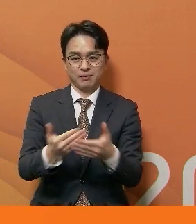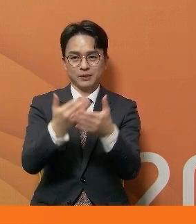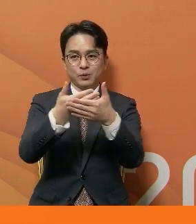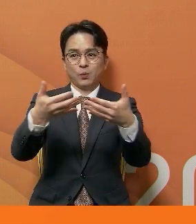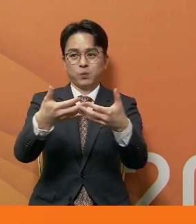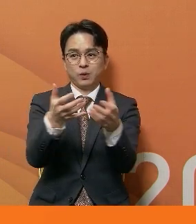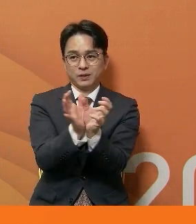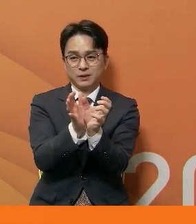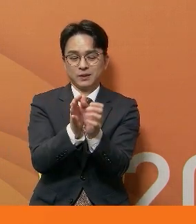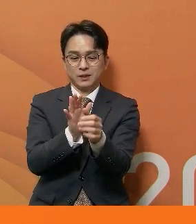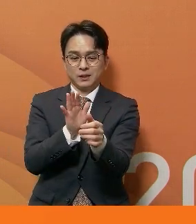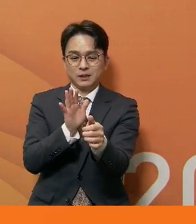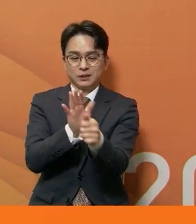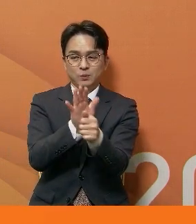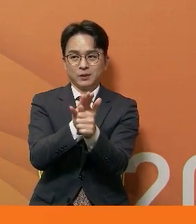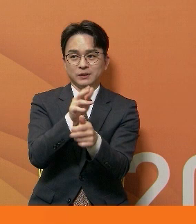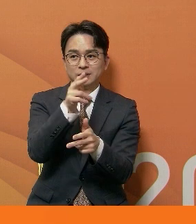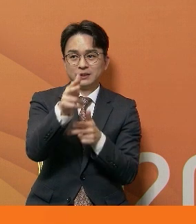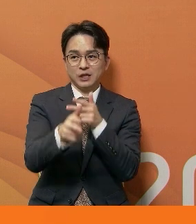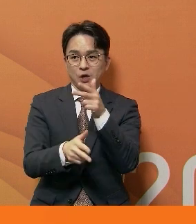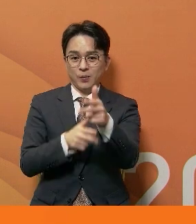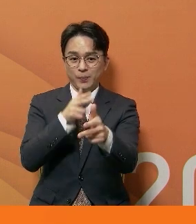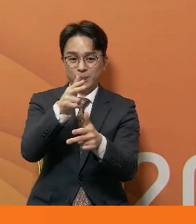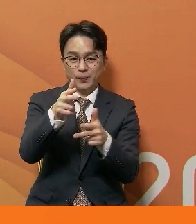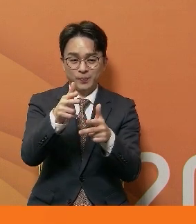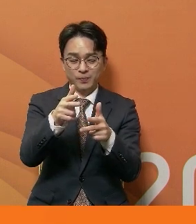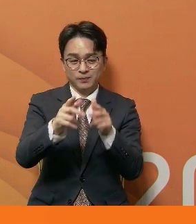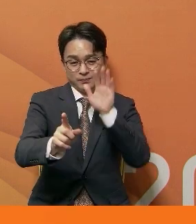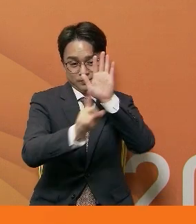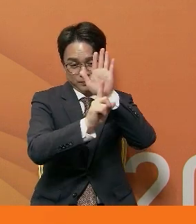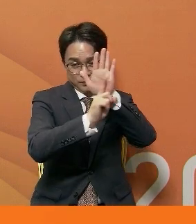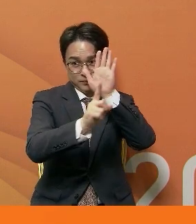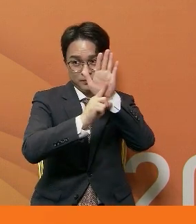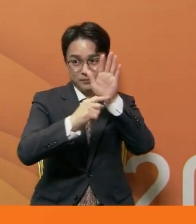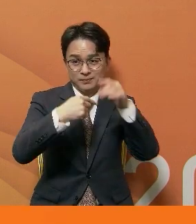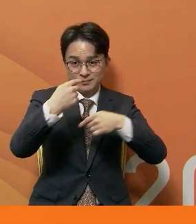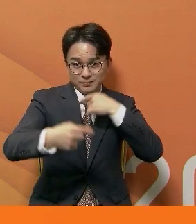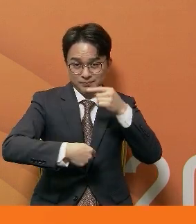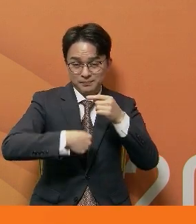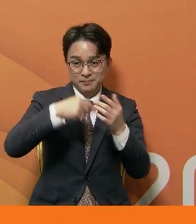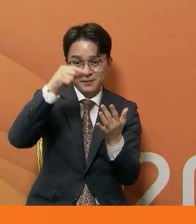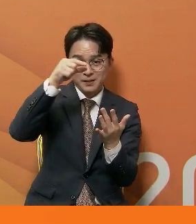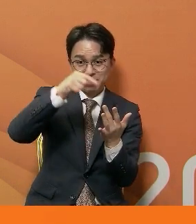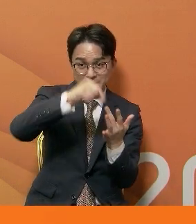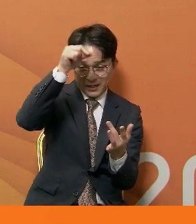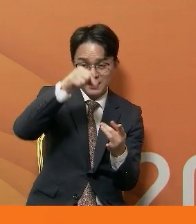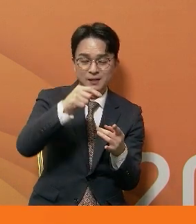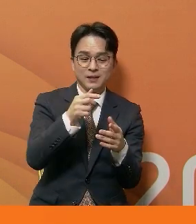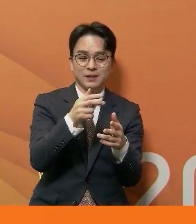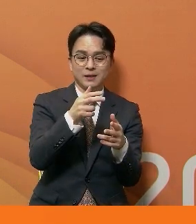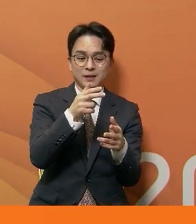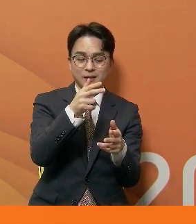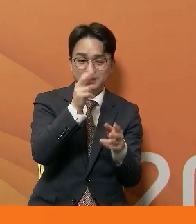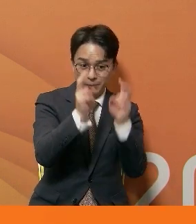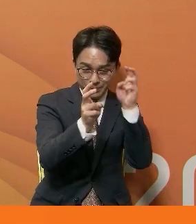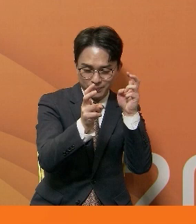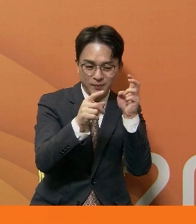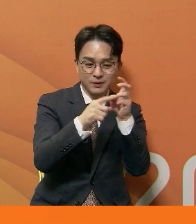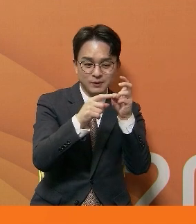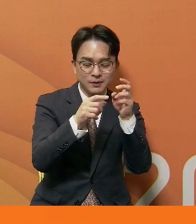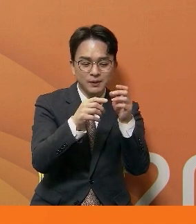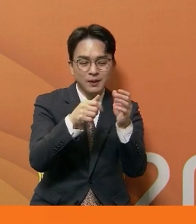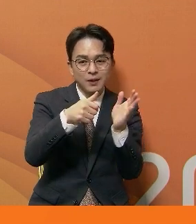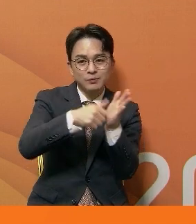대상으로 컨텐츠 금융 평가를 진행해서 제작지원금과 보증부 대출 유치를 함께 지원하고자